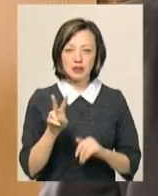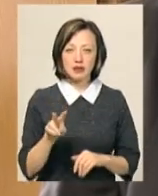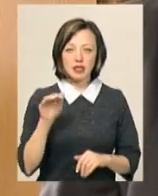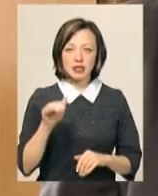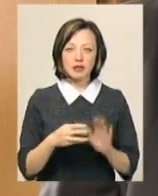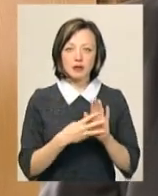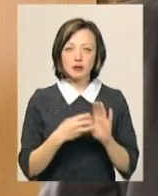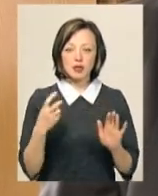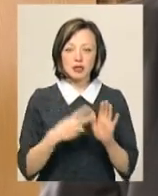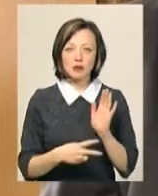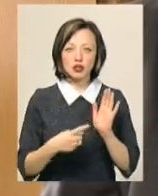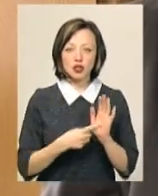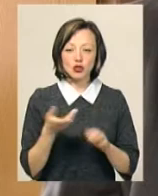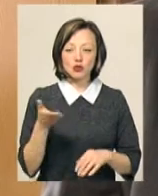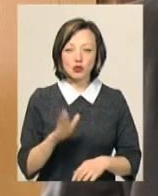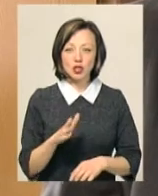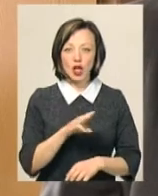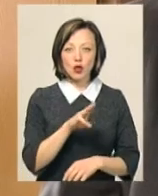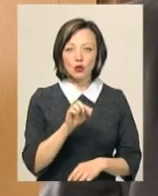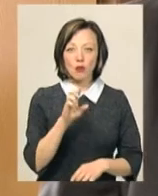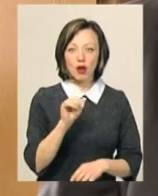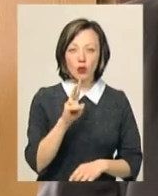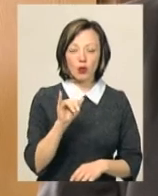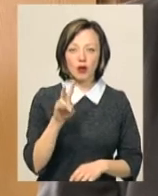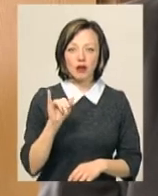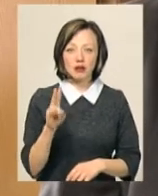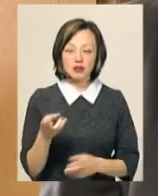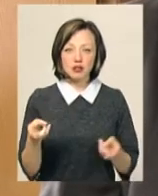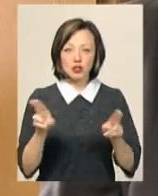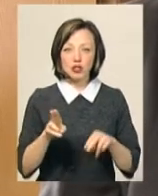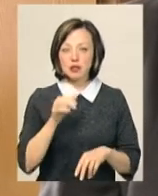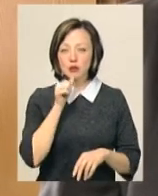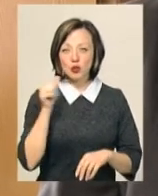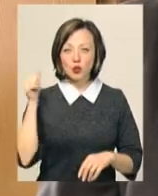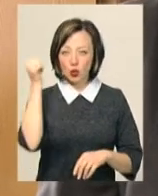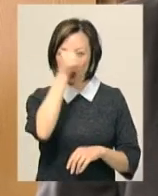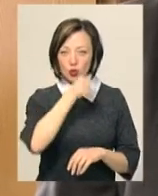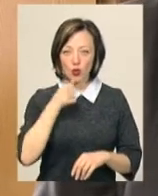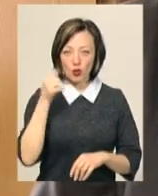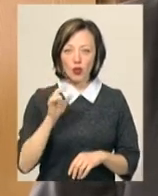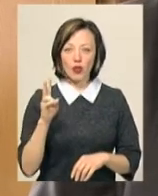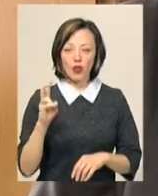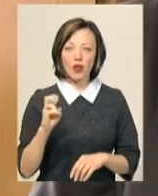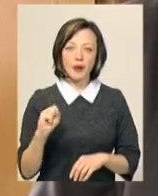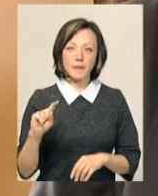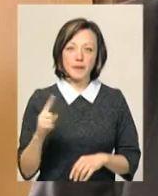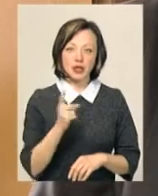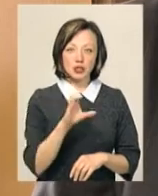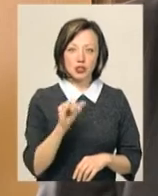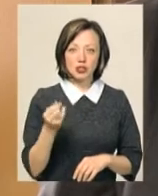72 876 доз туберкуліну залишилося з минулого року на 1